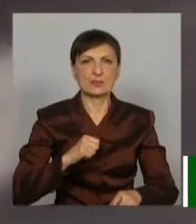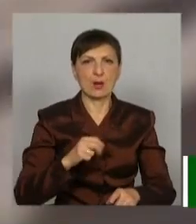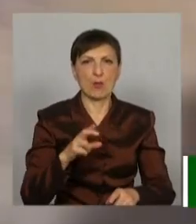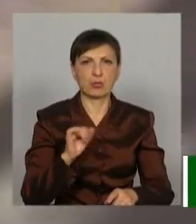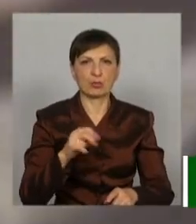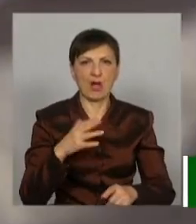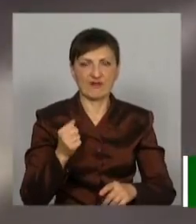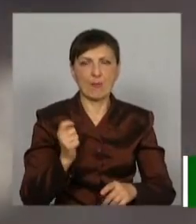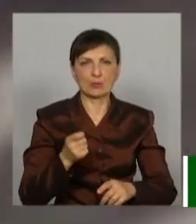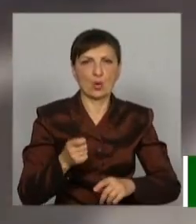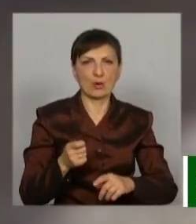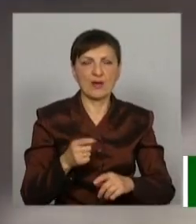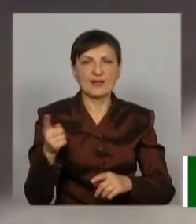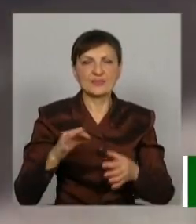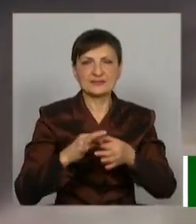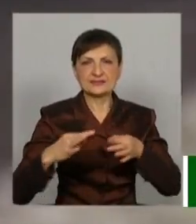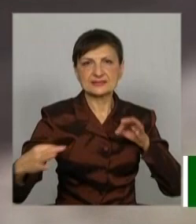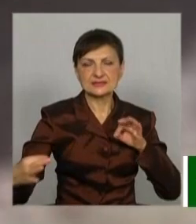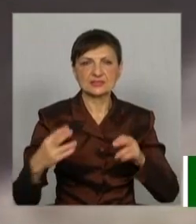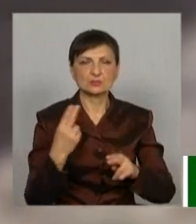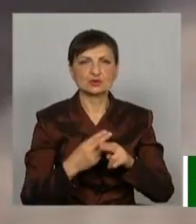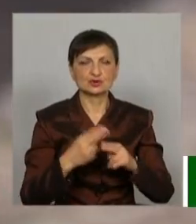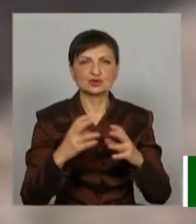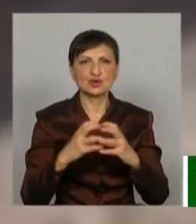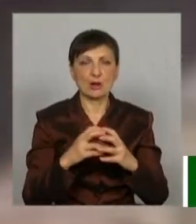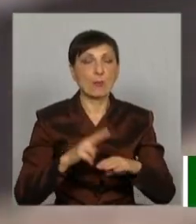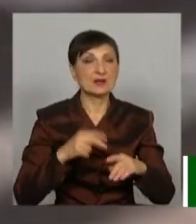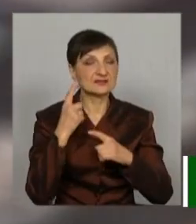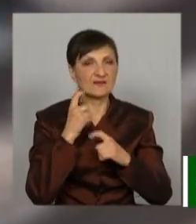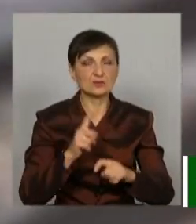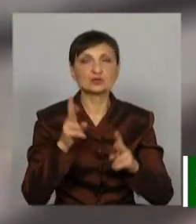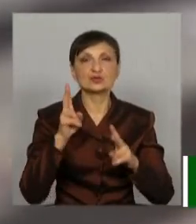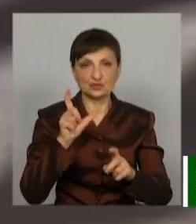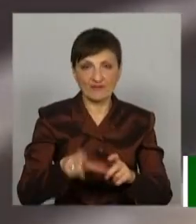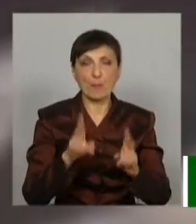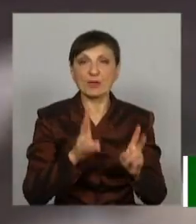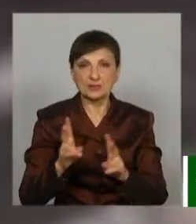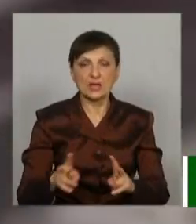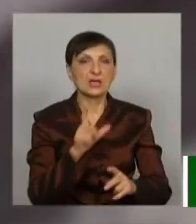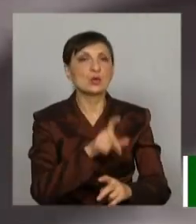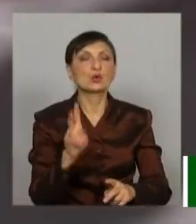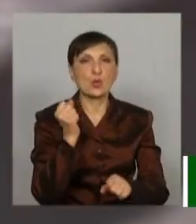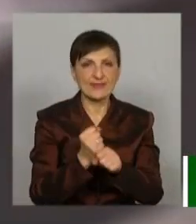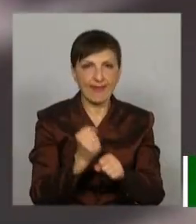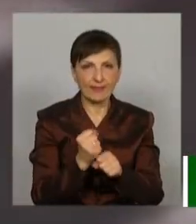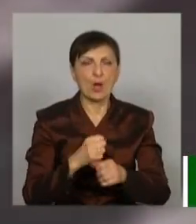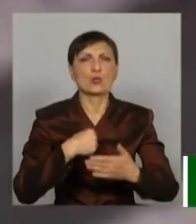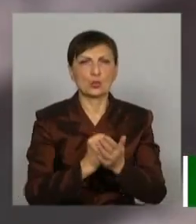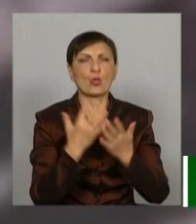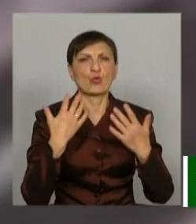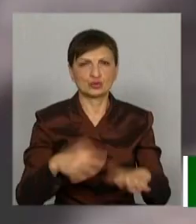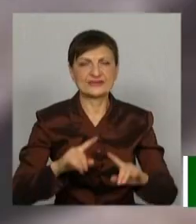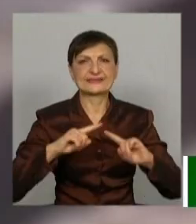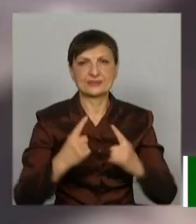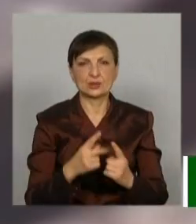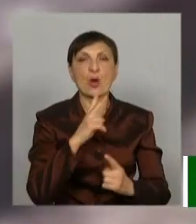к цепей был прикреплен металлический шар в полиции заявили что потерпевших и подозреваемых установили и задержали тем кто